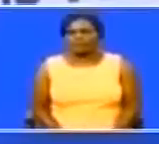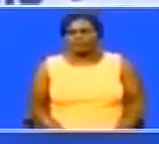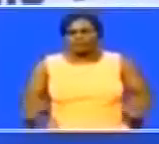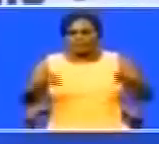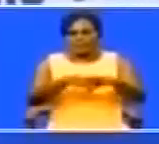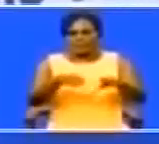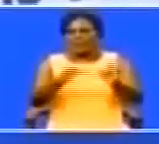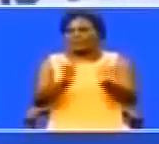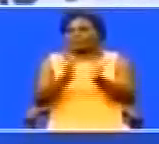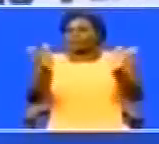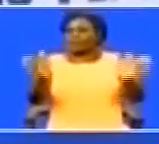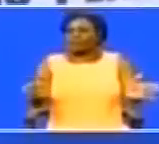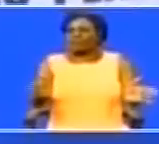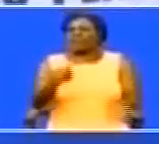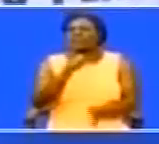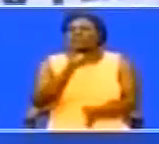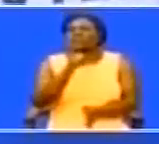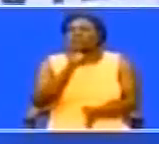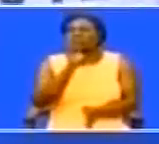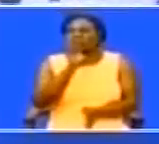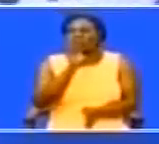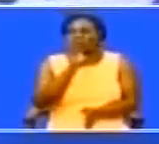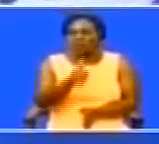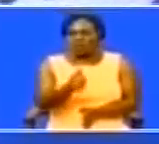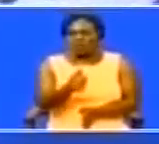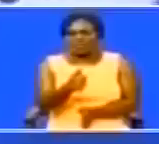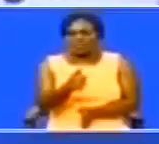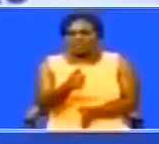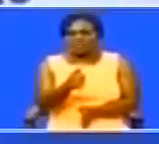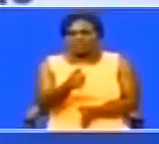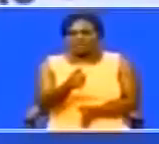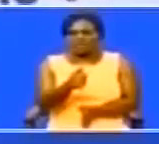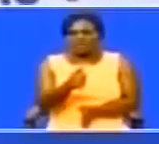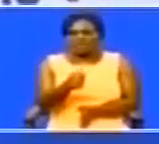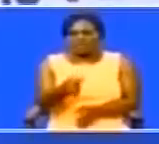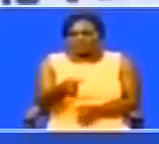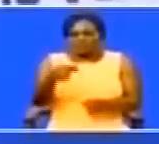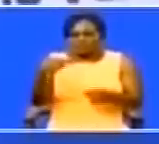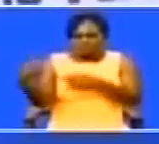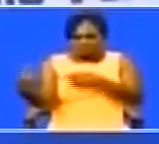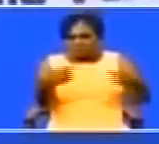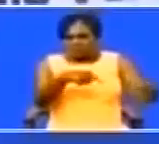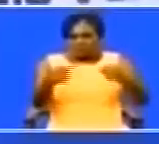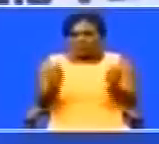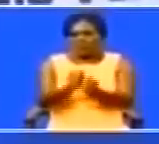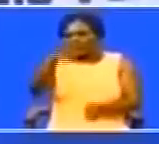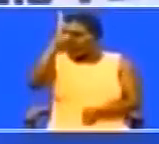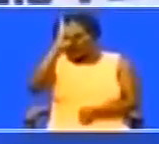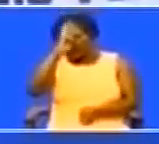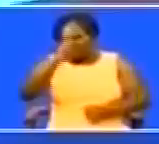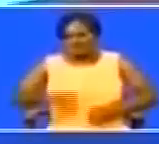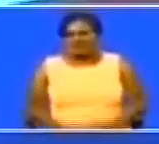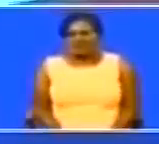members of the public should not dare to attack police officers performing their duties.